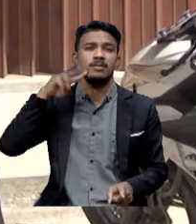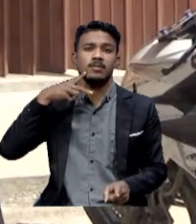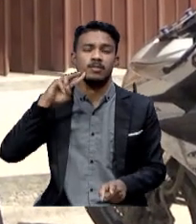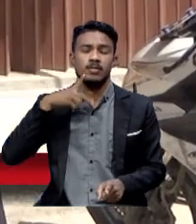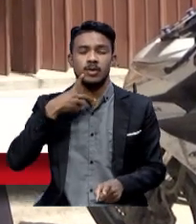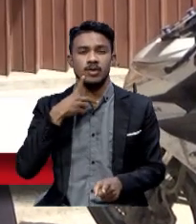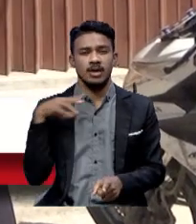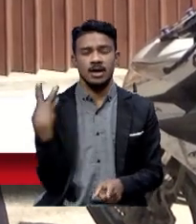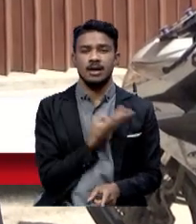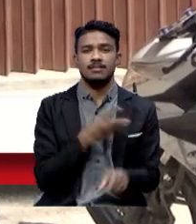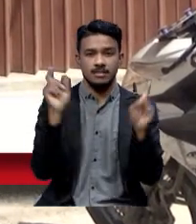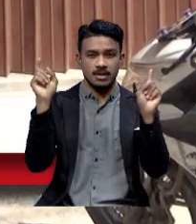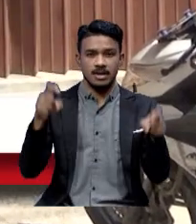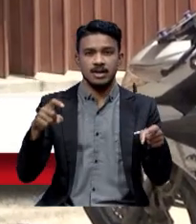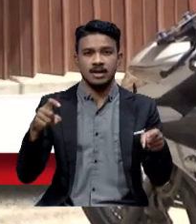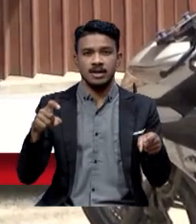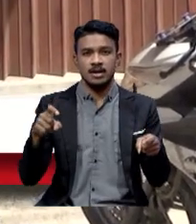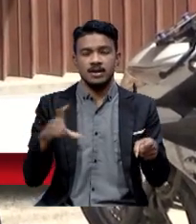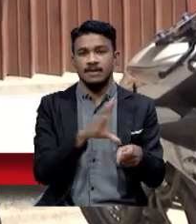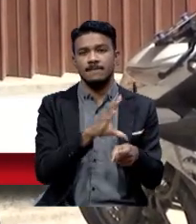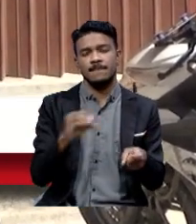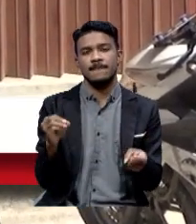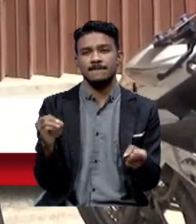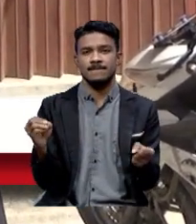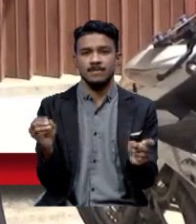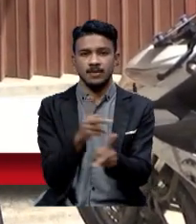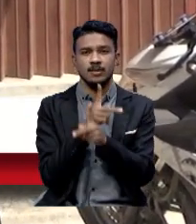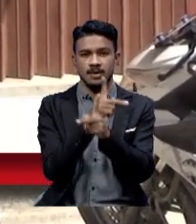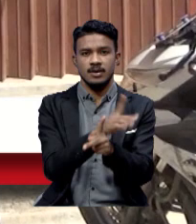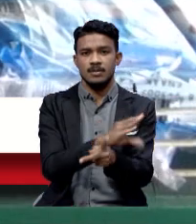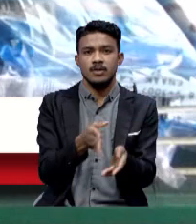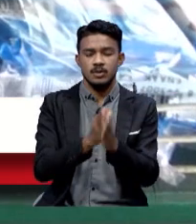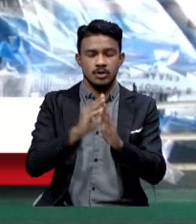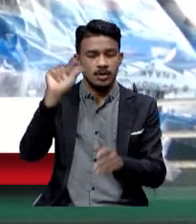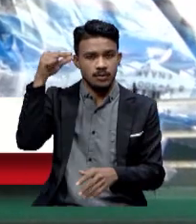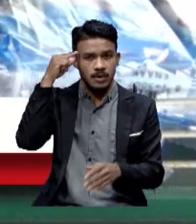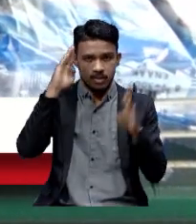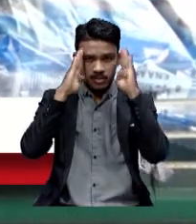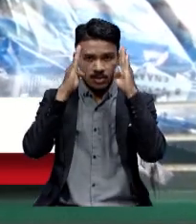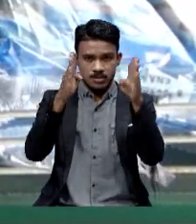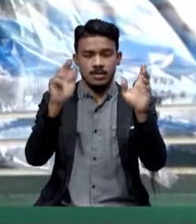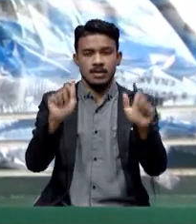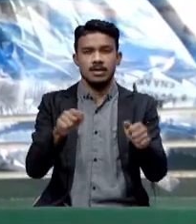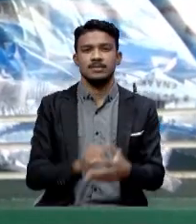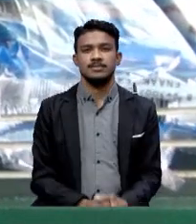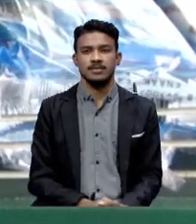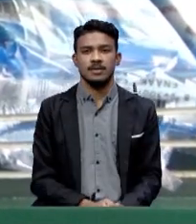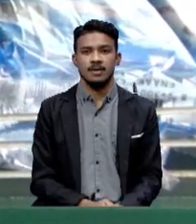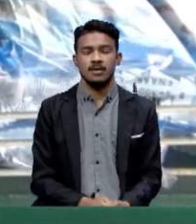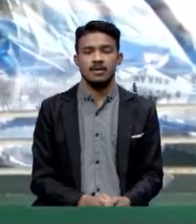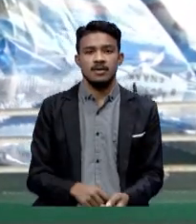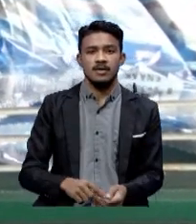samis tengser hemat itu kan. Kalau bisa bagus nak tahu macam mana para bulan kotu